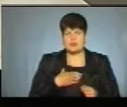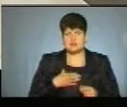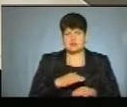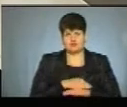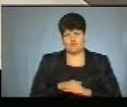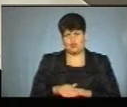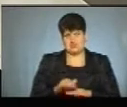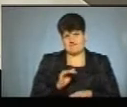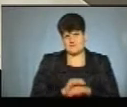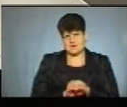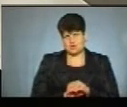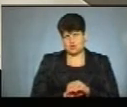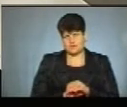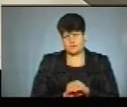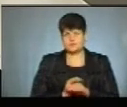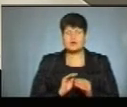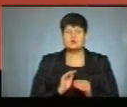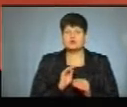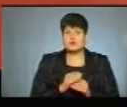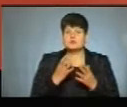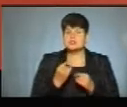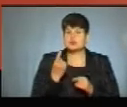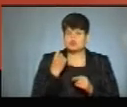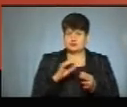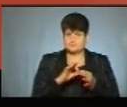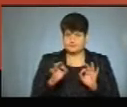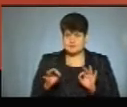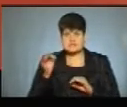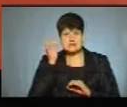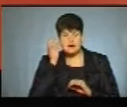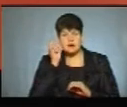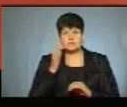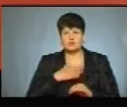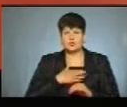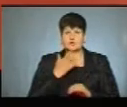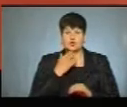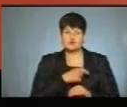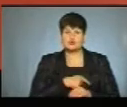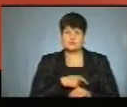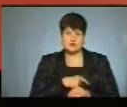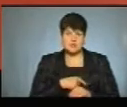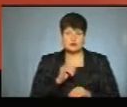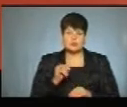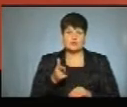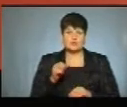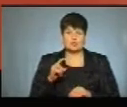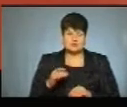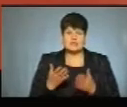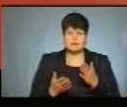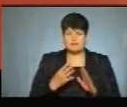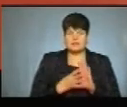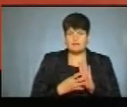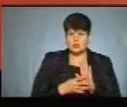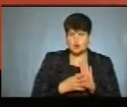фактично. Додам ще одну цитату, згаданого вже мною народного депутата Ігора Гузя. Він сказав, що якби в 90-х